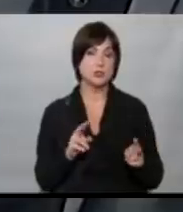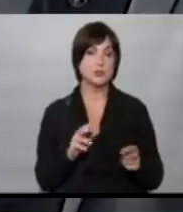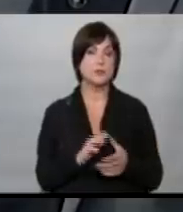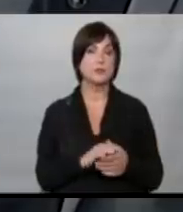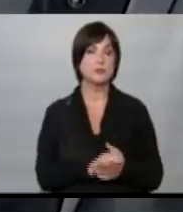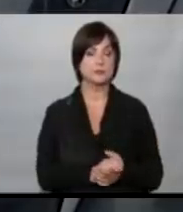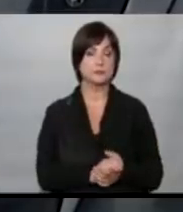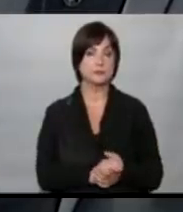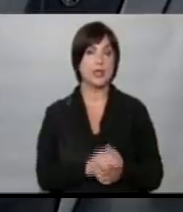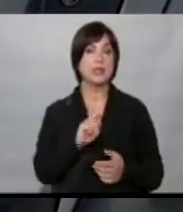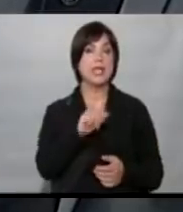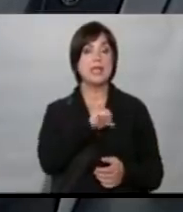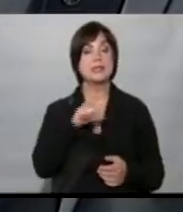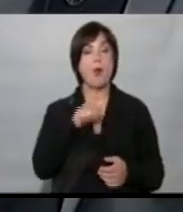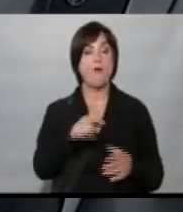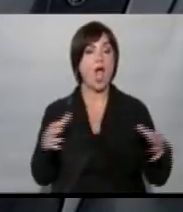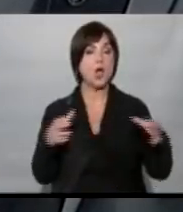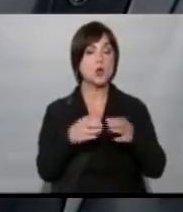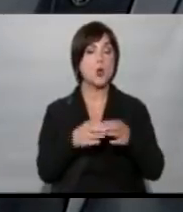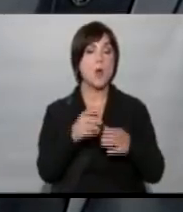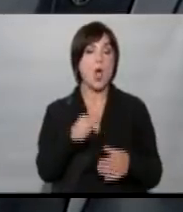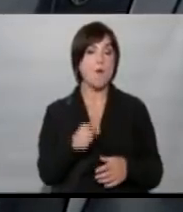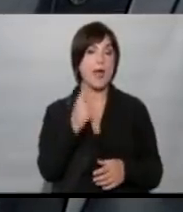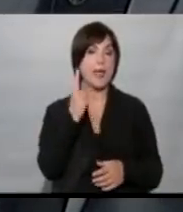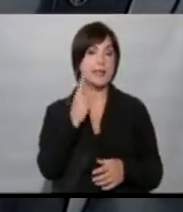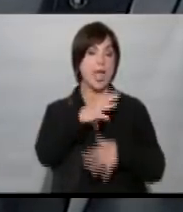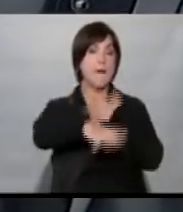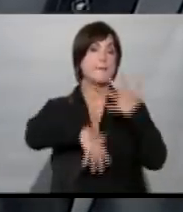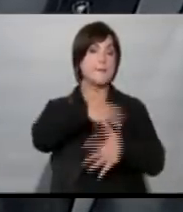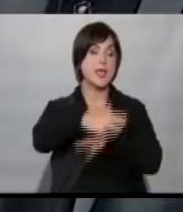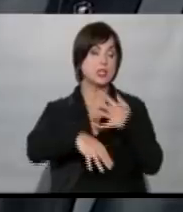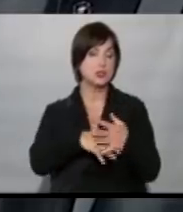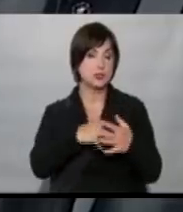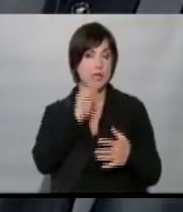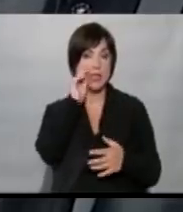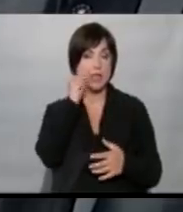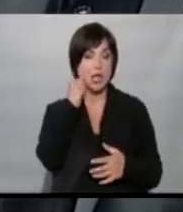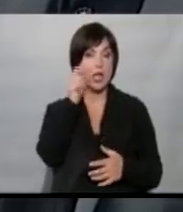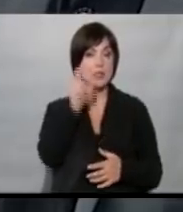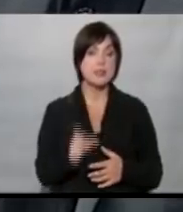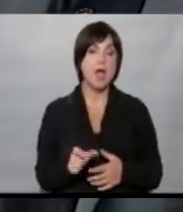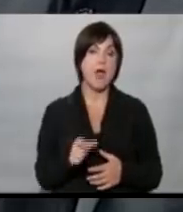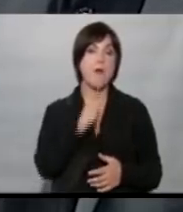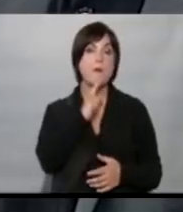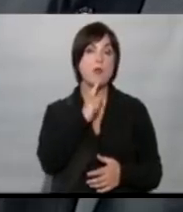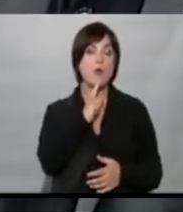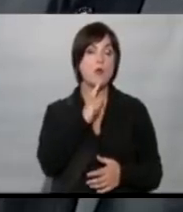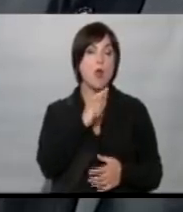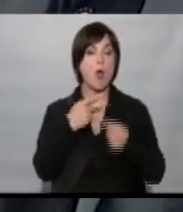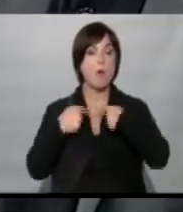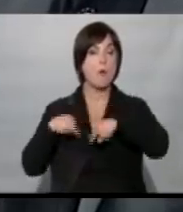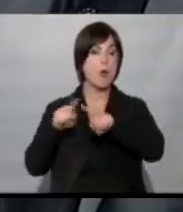Значи не е само таа група, тоа е една мешана структура на луѓе меѓу кои